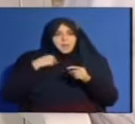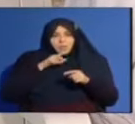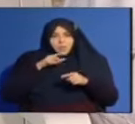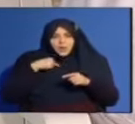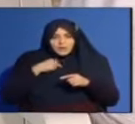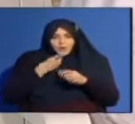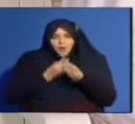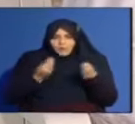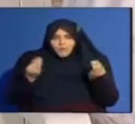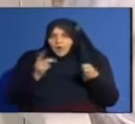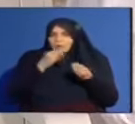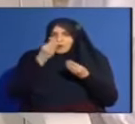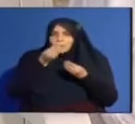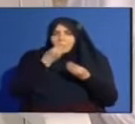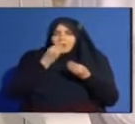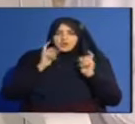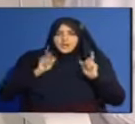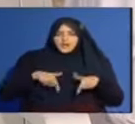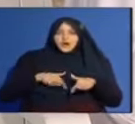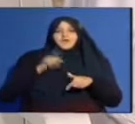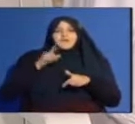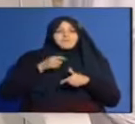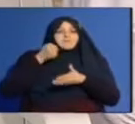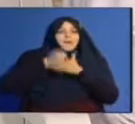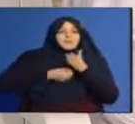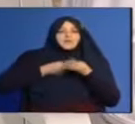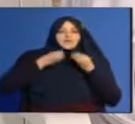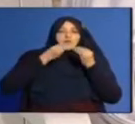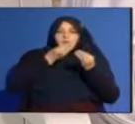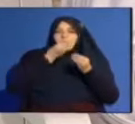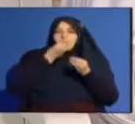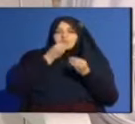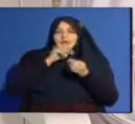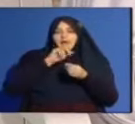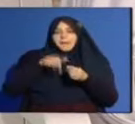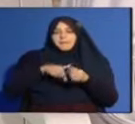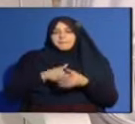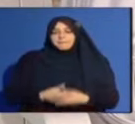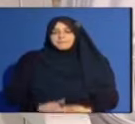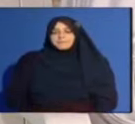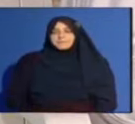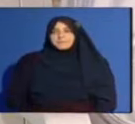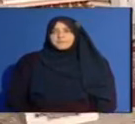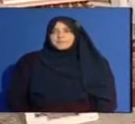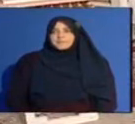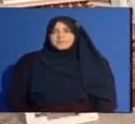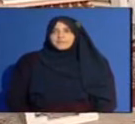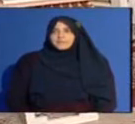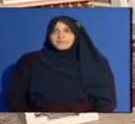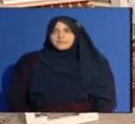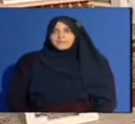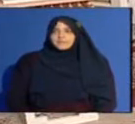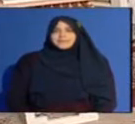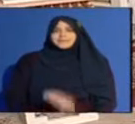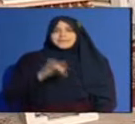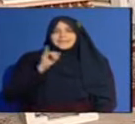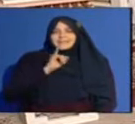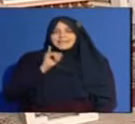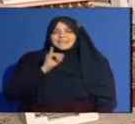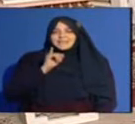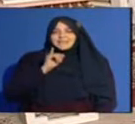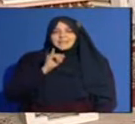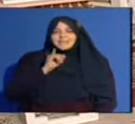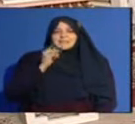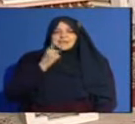ولادنا مسلمين ما توكلوهمش وكذا، وقال لك احيانا واللي ما ياكلش يعتبر ان غوفو تاع الغرفة، رافض يسجل